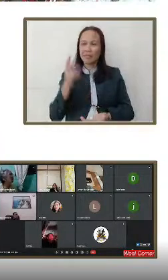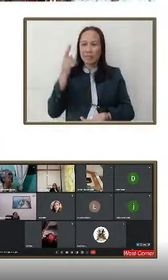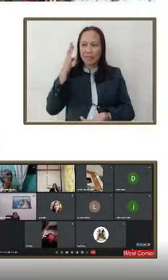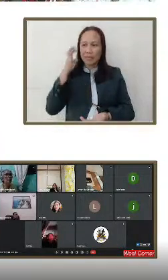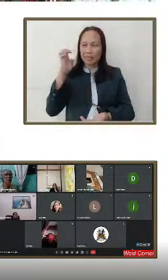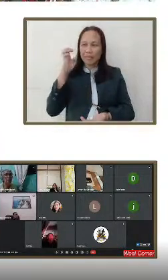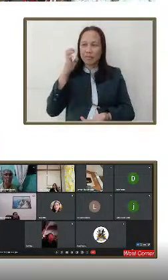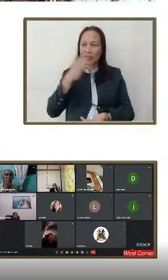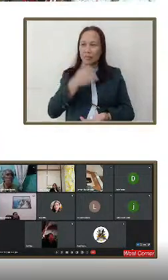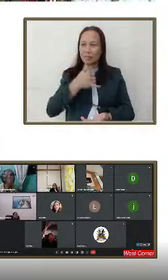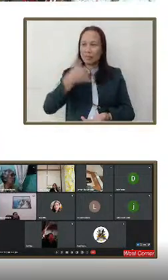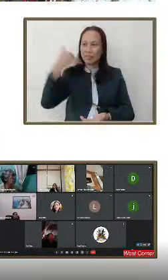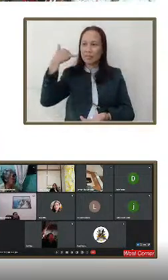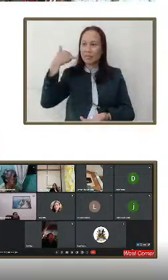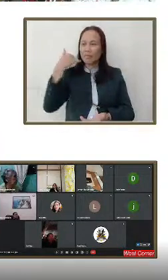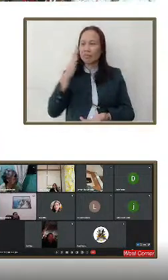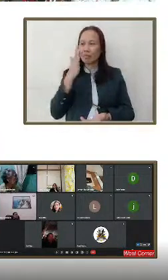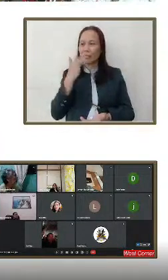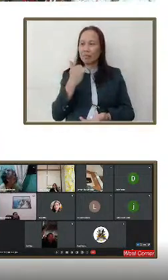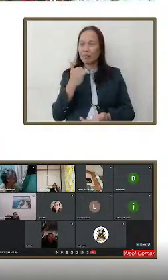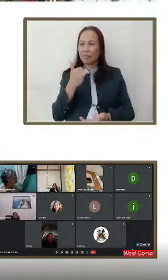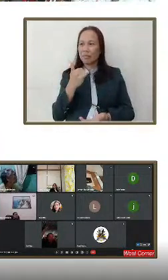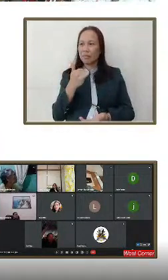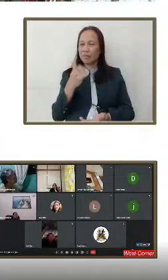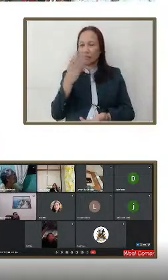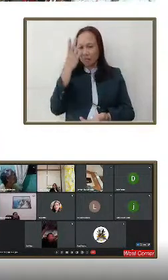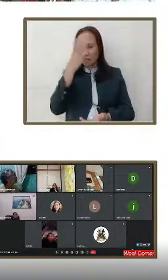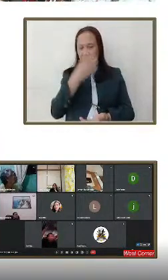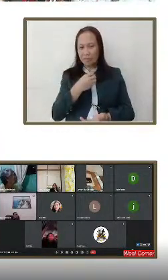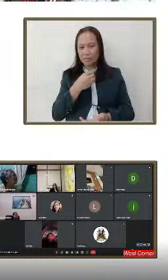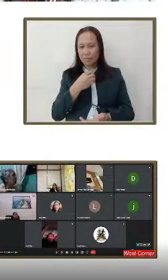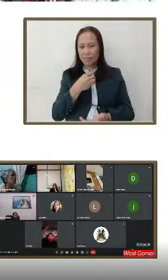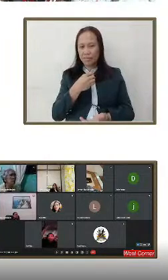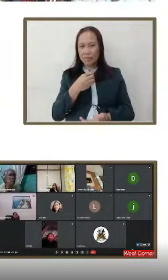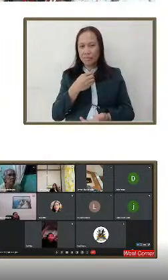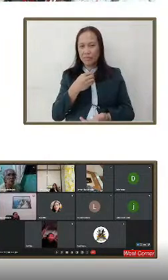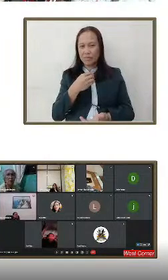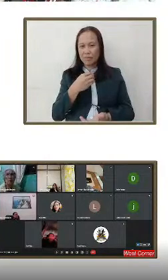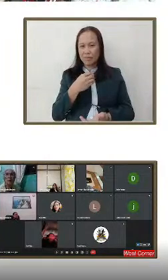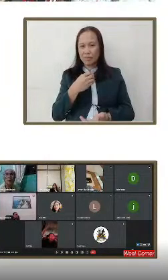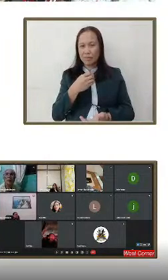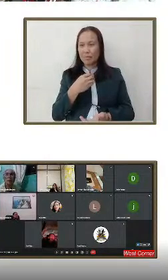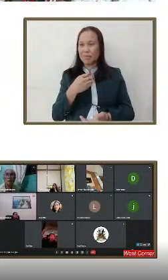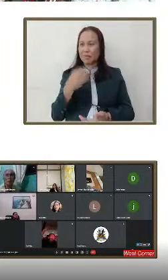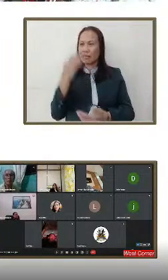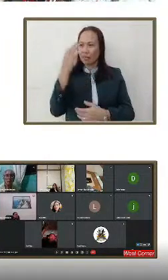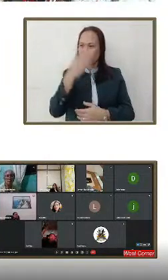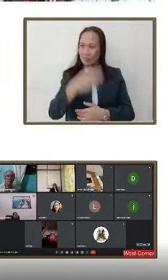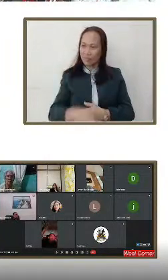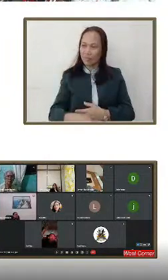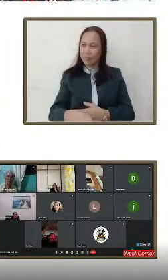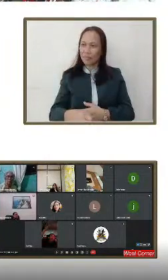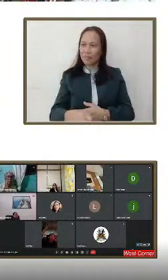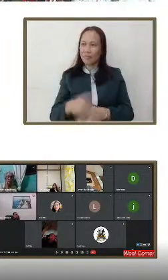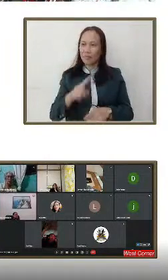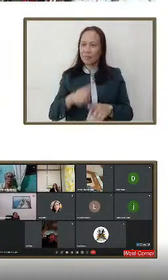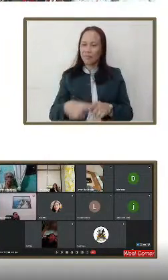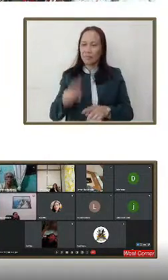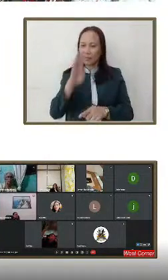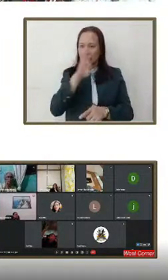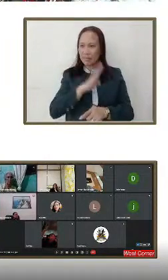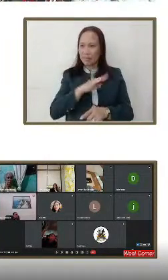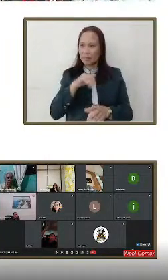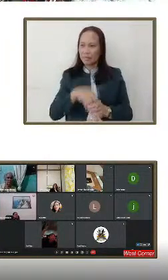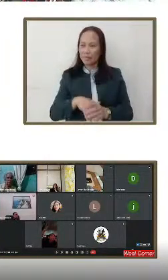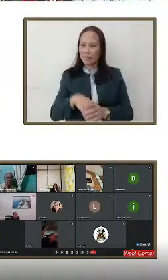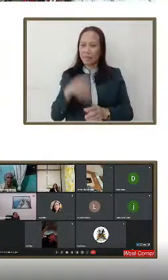siya'y nag-suicide. Bakit? Maganda ang tingin mo sa panlabas pero marupok yung loob. Alright? Here's